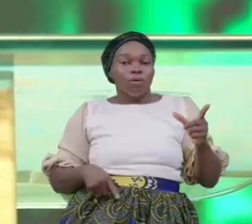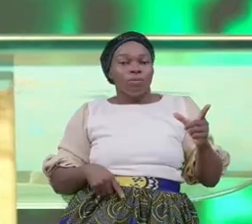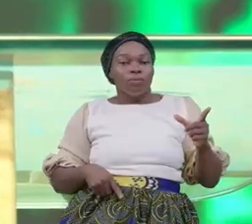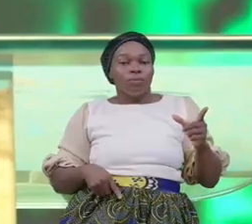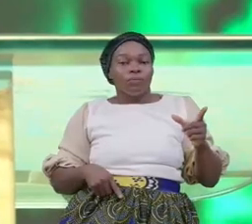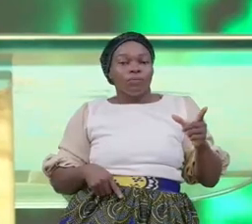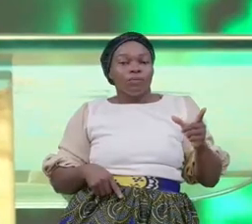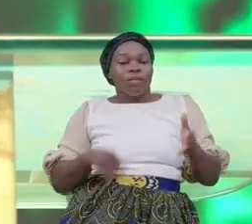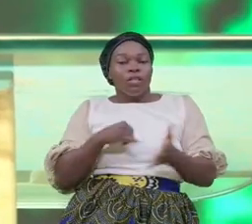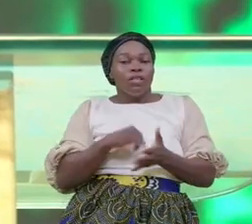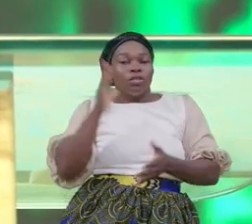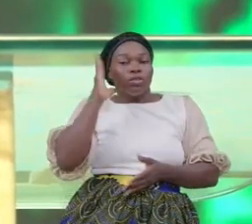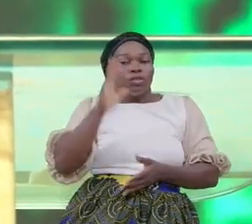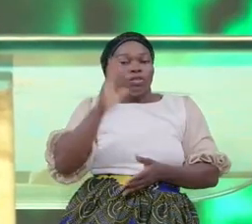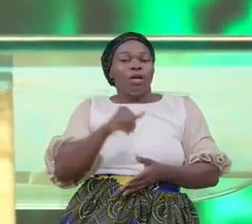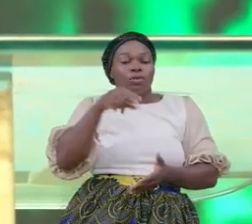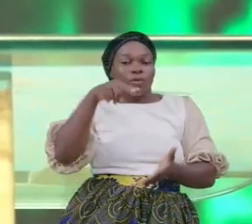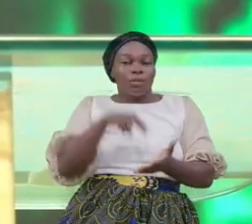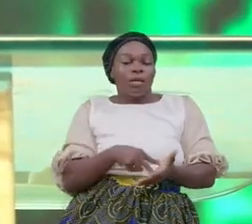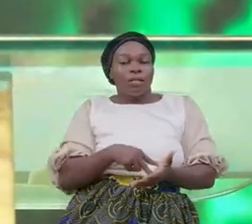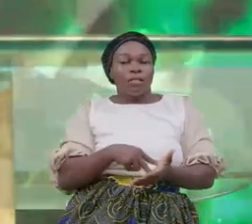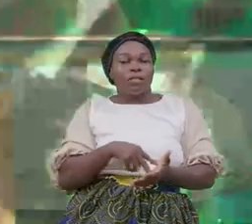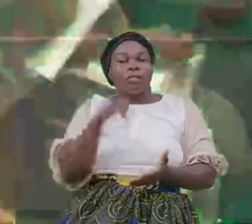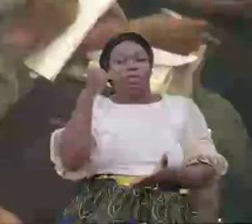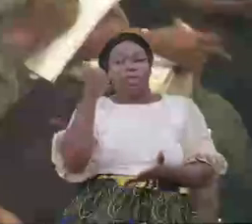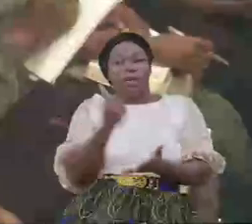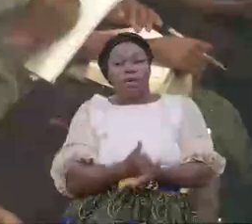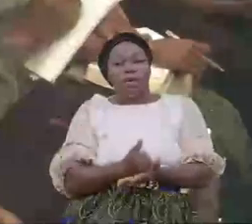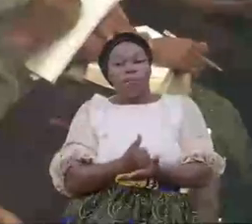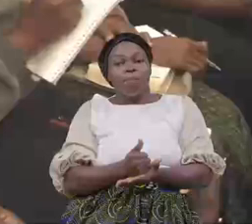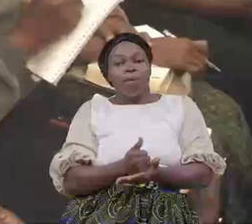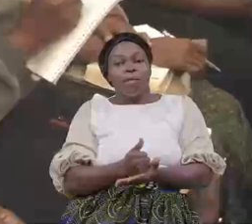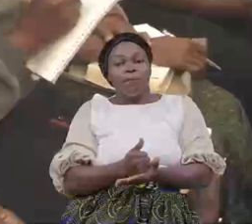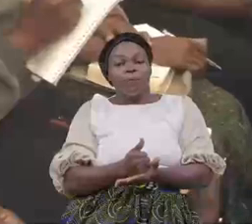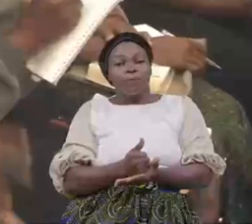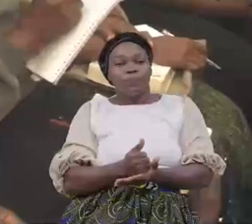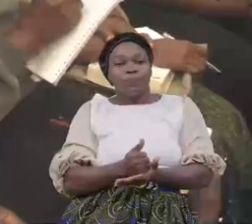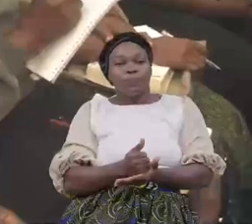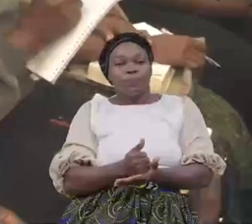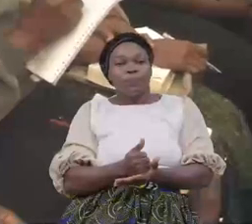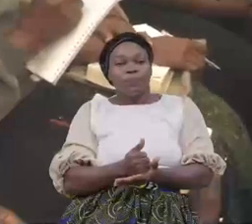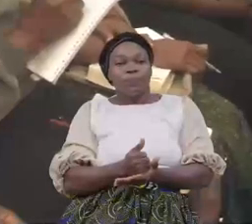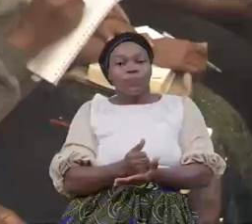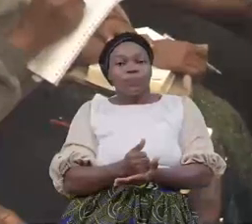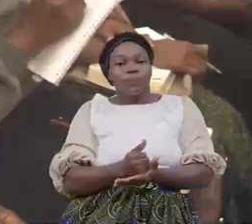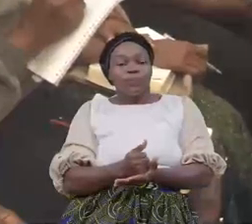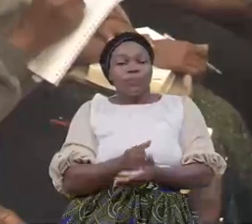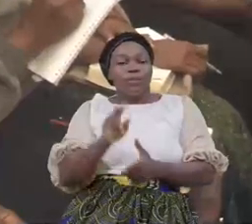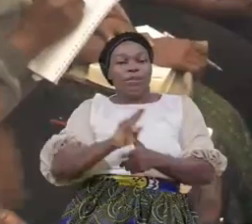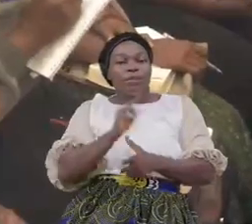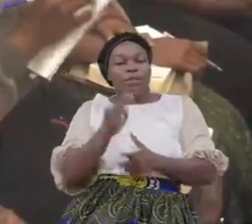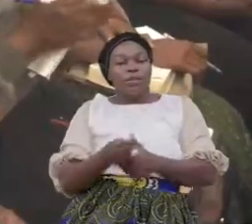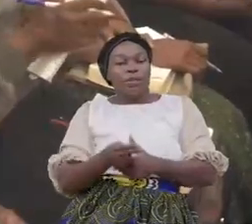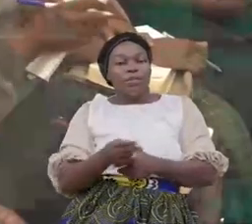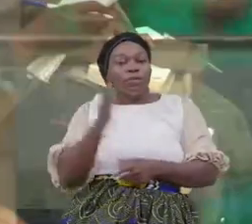l'Éternel. Cela n'arrivera pas. Ainsi parle le Seigneur, l'Éternel. Cela n'arrivera pas.